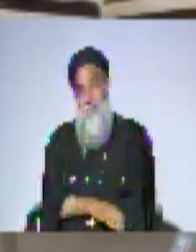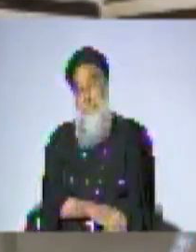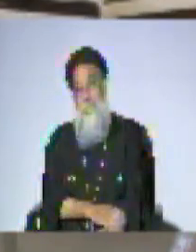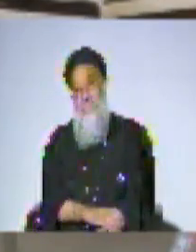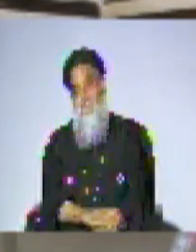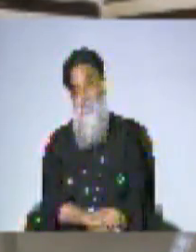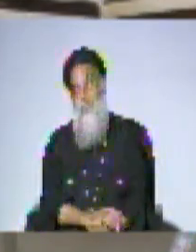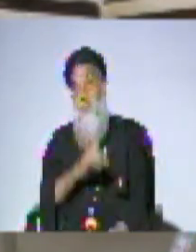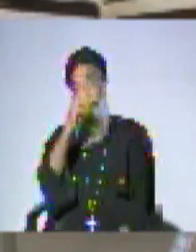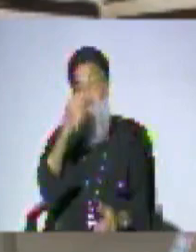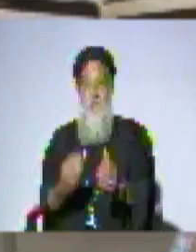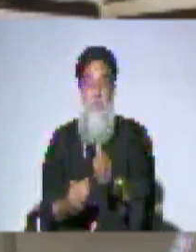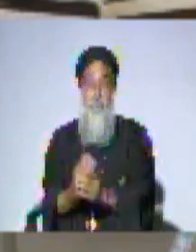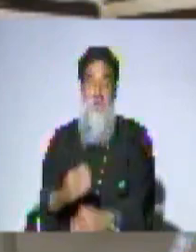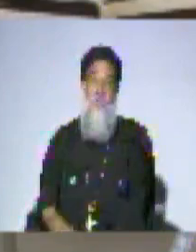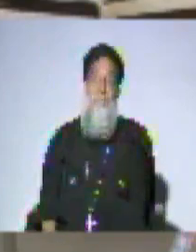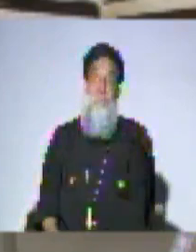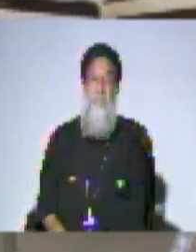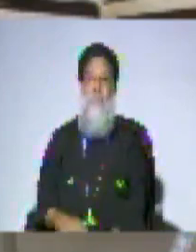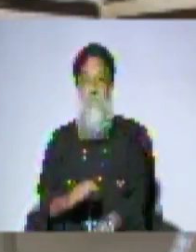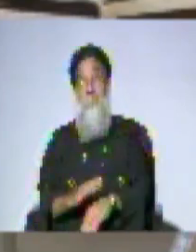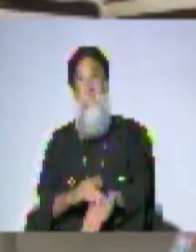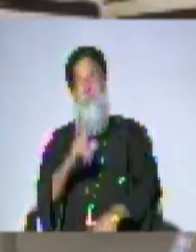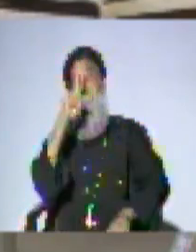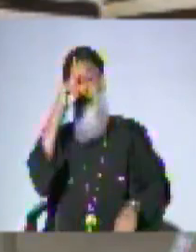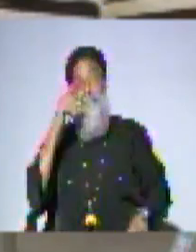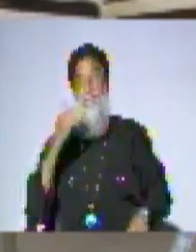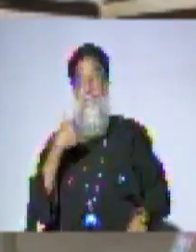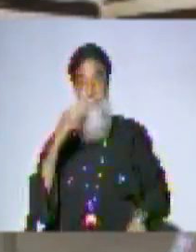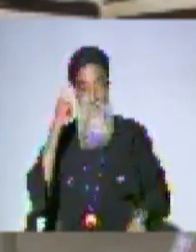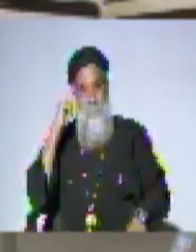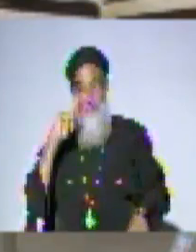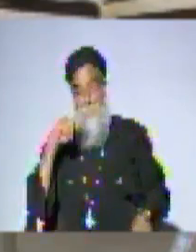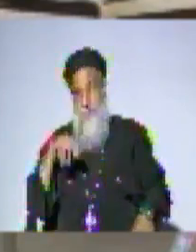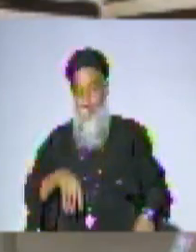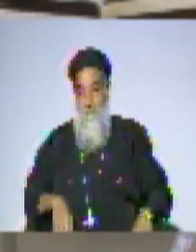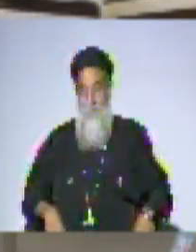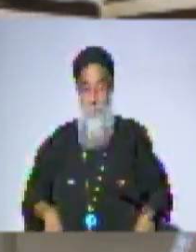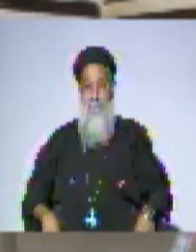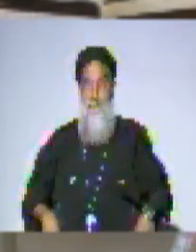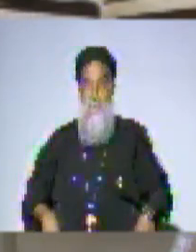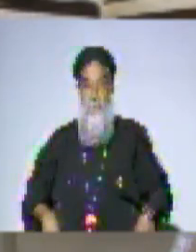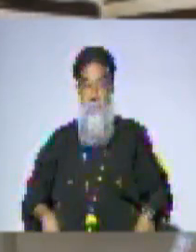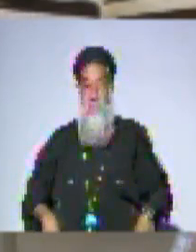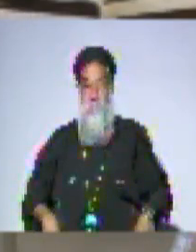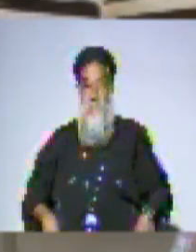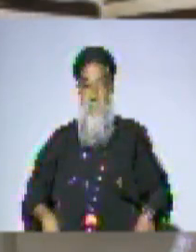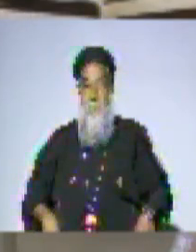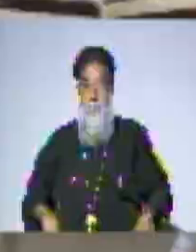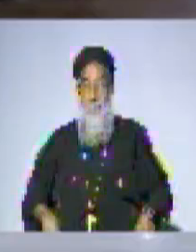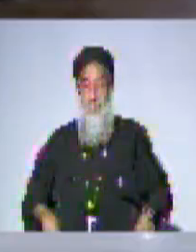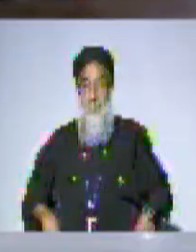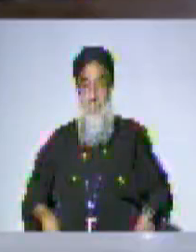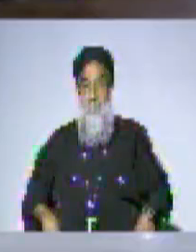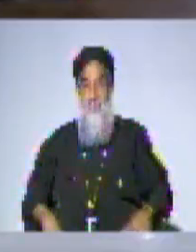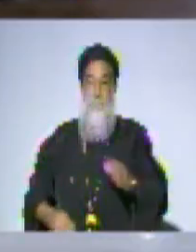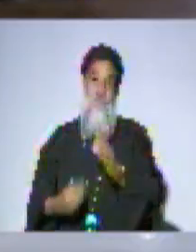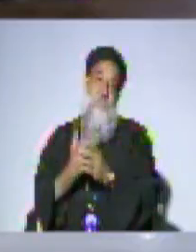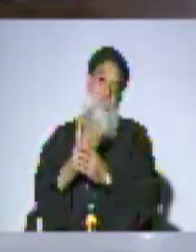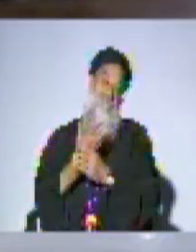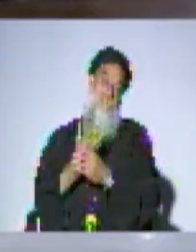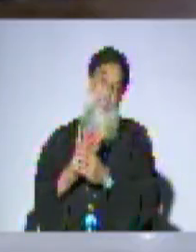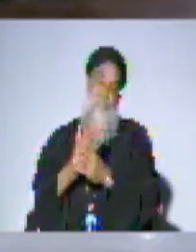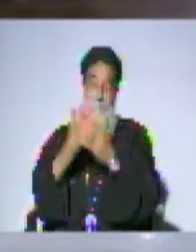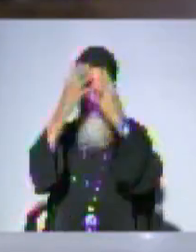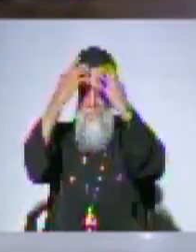يعني هو اللي خلقها وتتعبد له بس غير عاقلة طبعا. طريقة غير عاقلة يعني